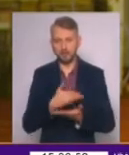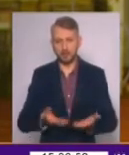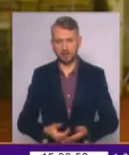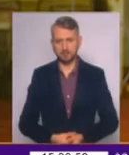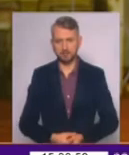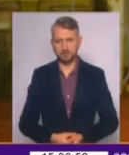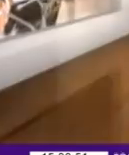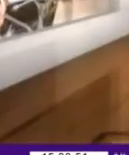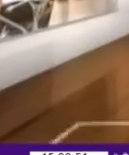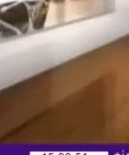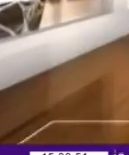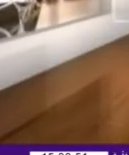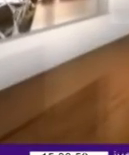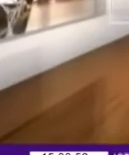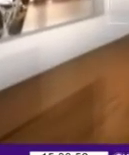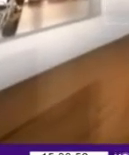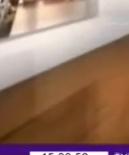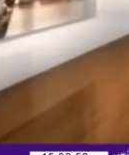дочекайтесь.